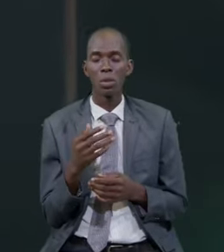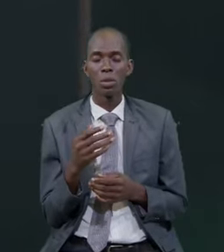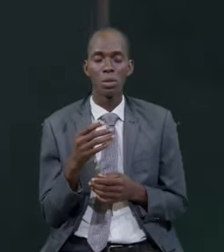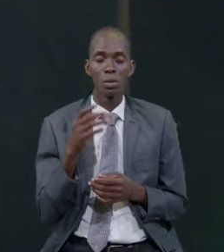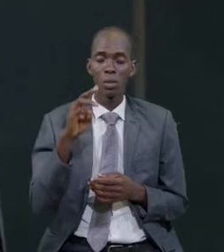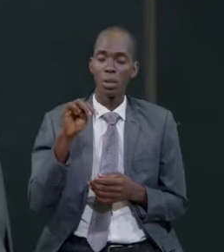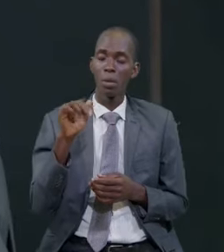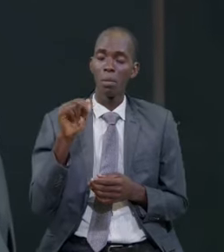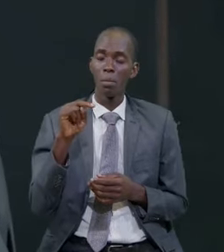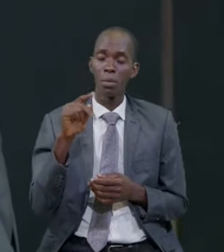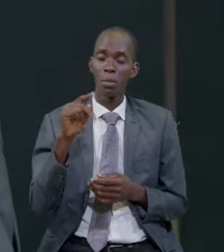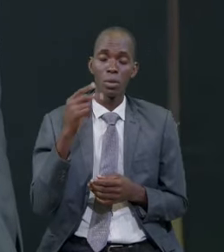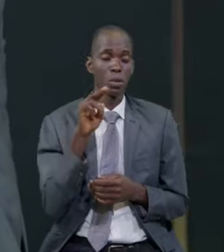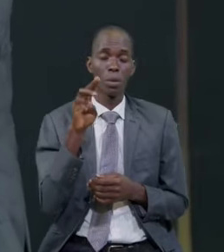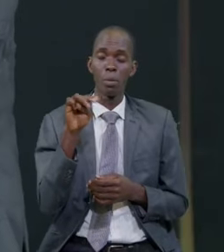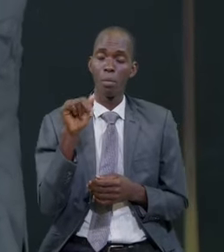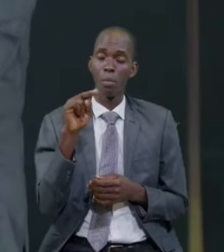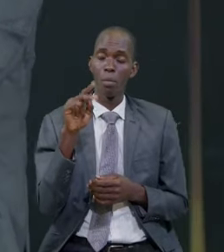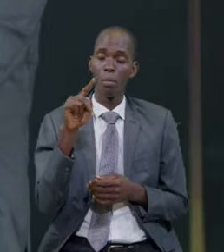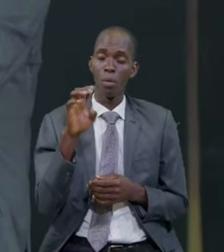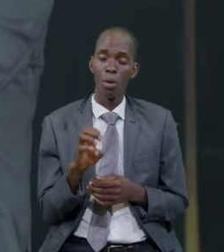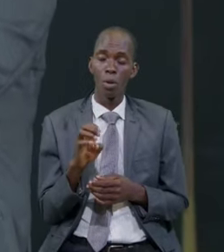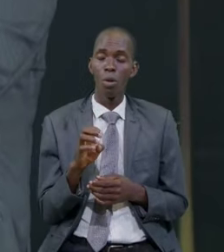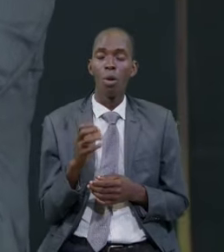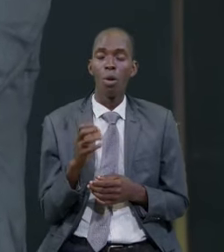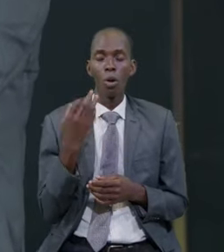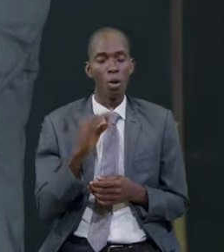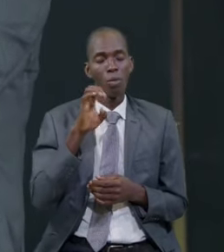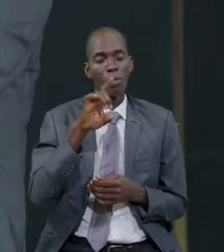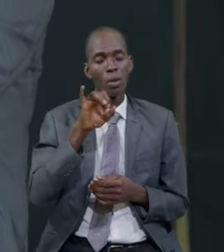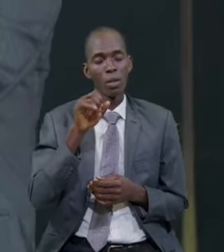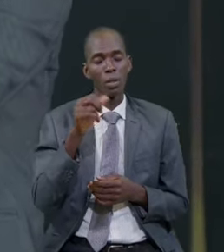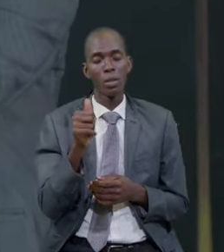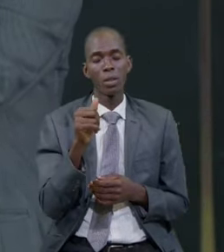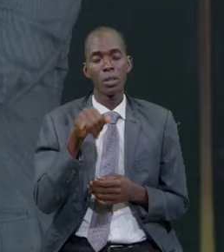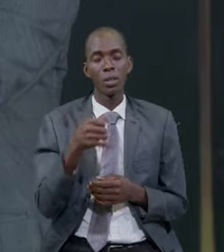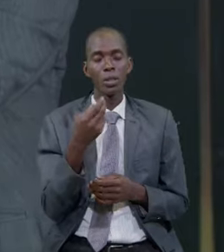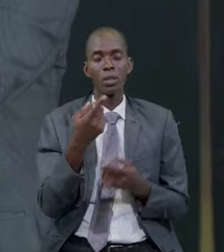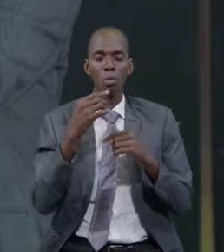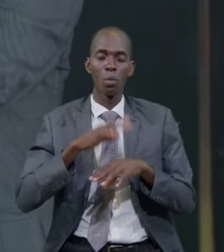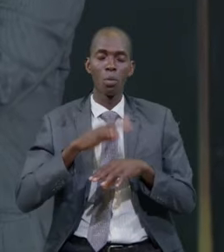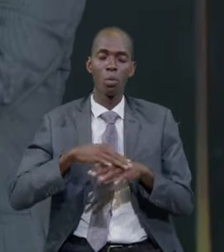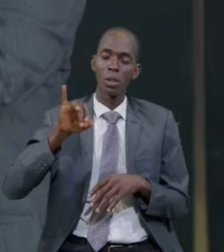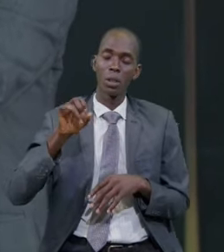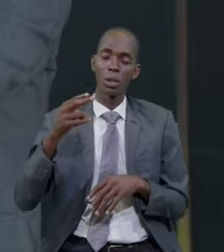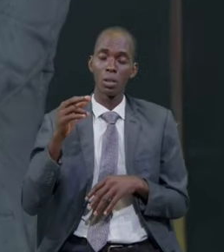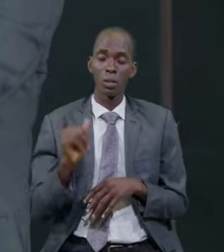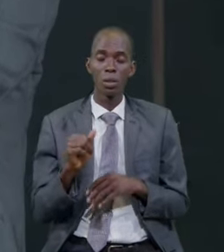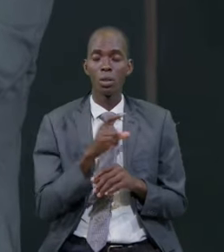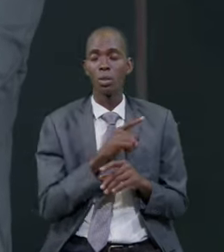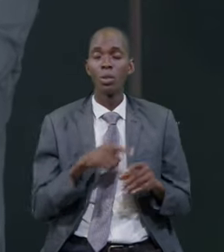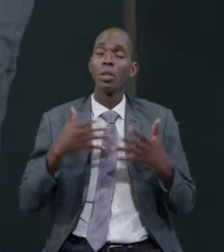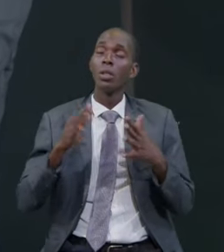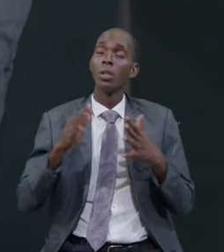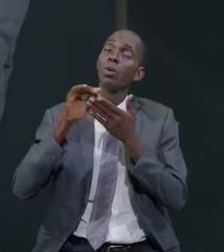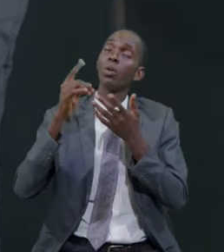était tombé sur Élisée, que ton manteau à toi sur nous aujourd'hui. Seigneur, que ce